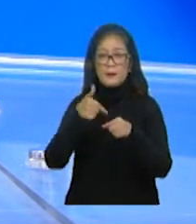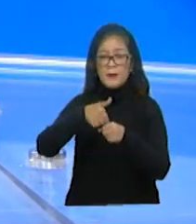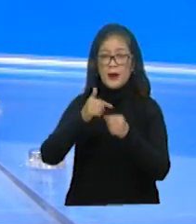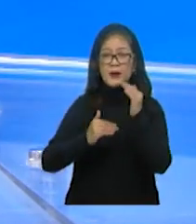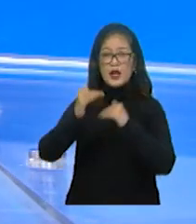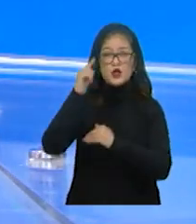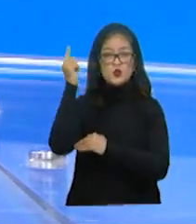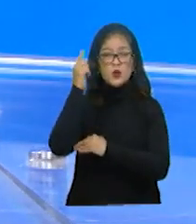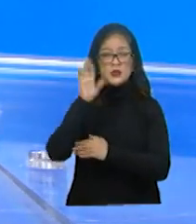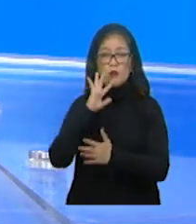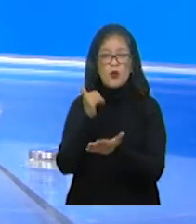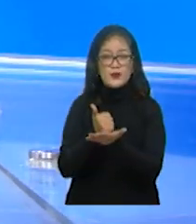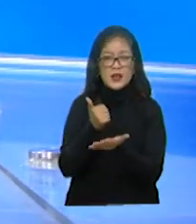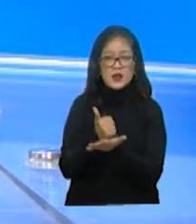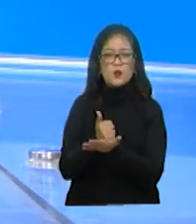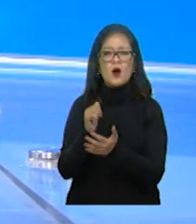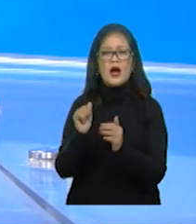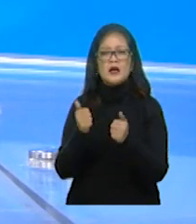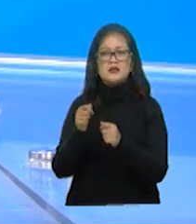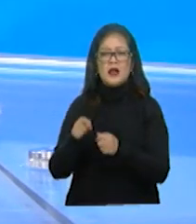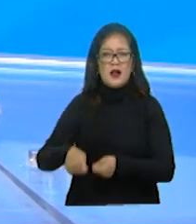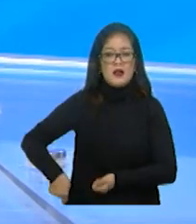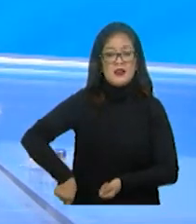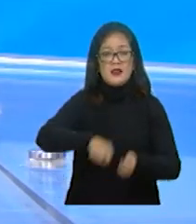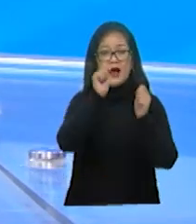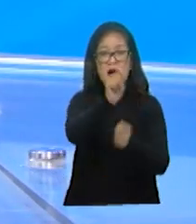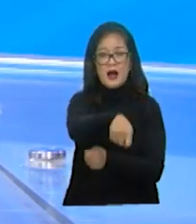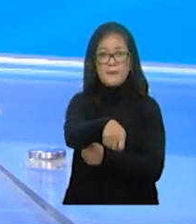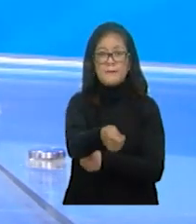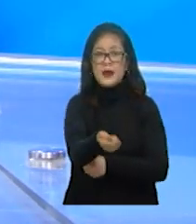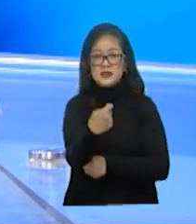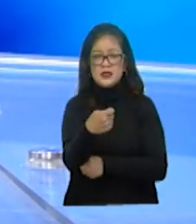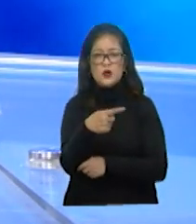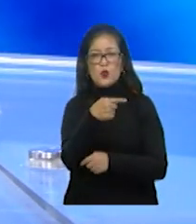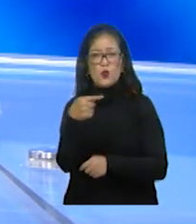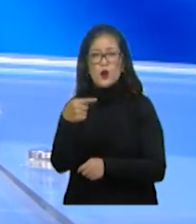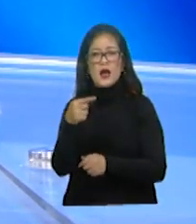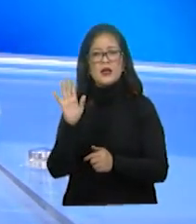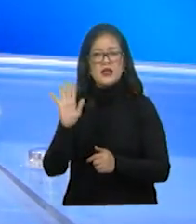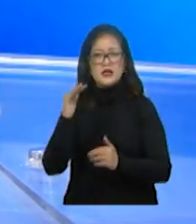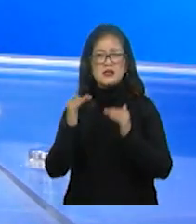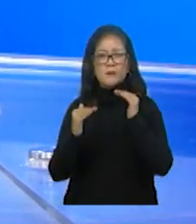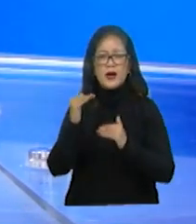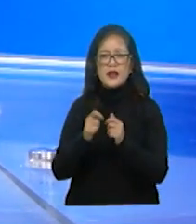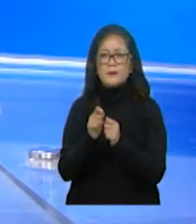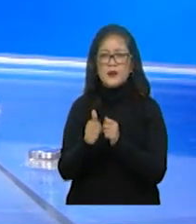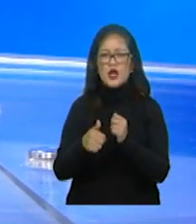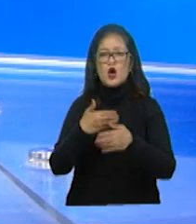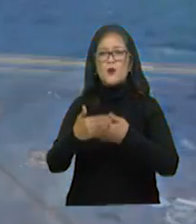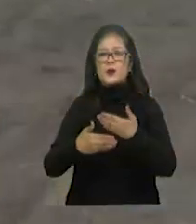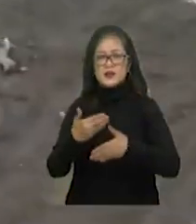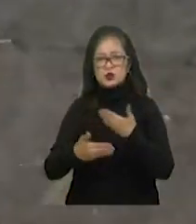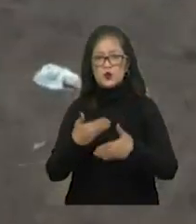tidak menentu membuat hasil tangkapan berkurang serta tidak sebanding dengan biaya operasional yang dikeluarkan.